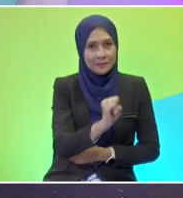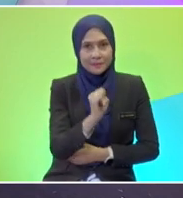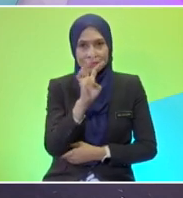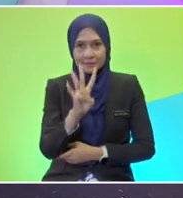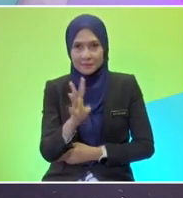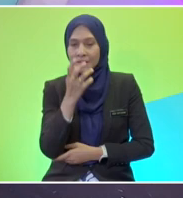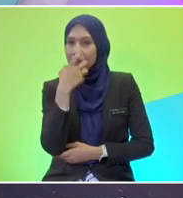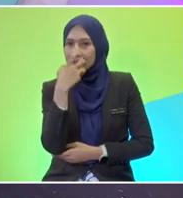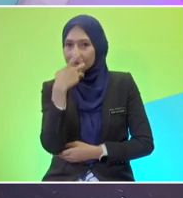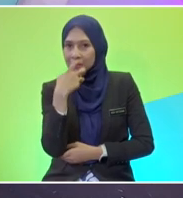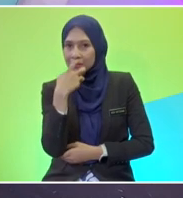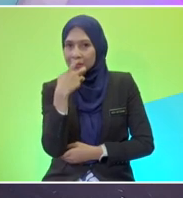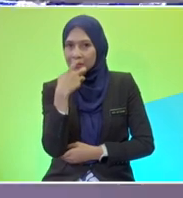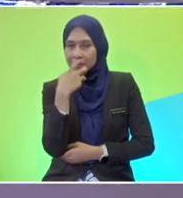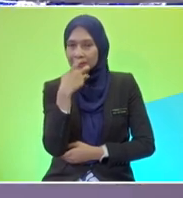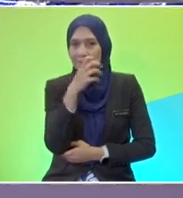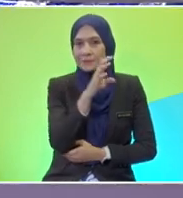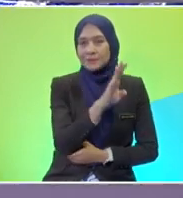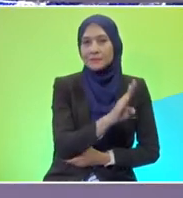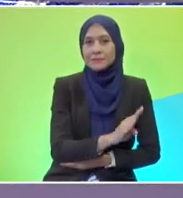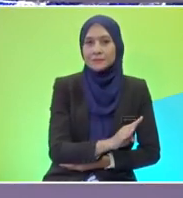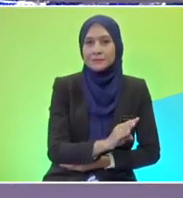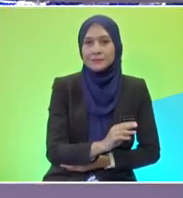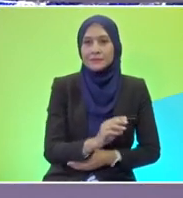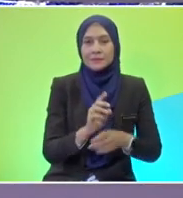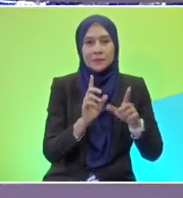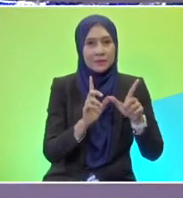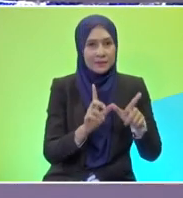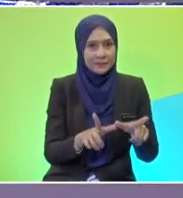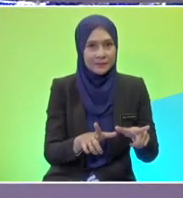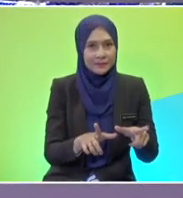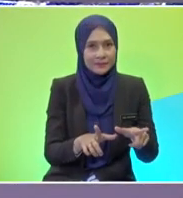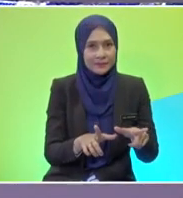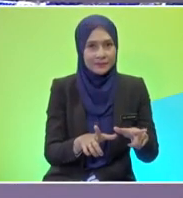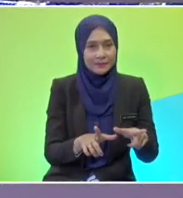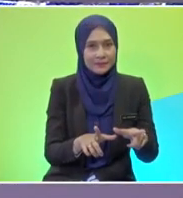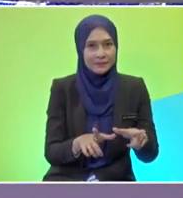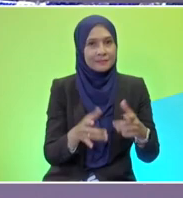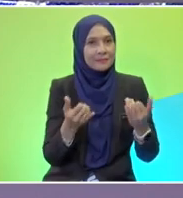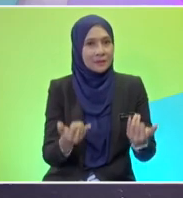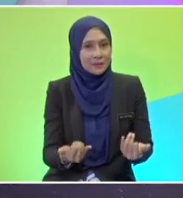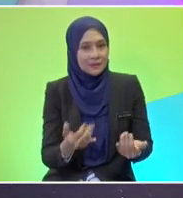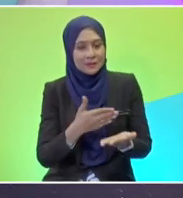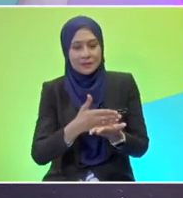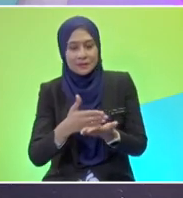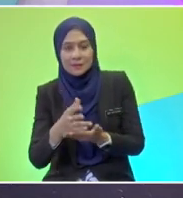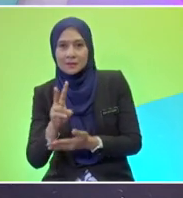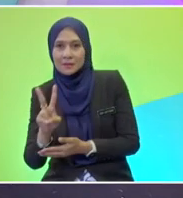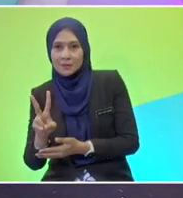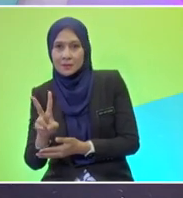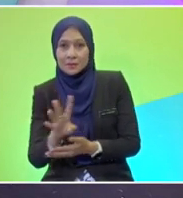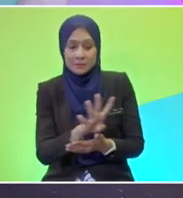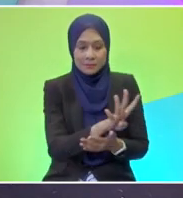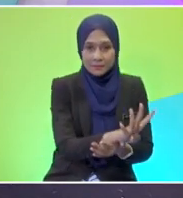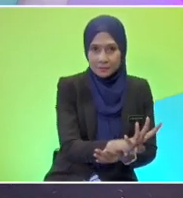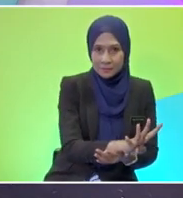dapatkan empat biji apple di sini. Kak Fikah akan letak kat situ. Okey. Tolak dua. Tolak dua? Mungkin Kak Fikah